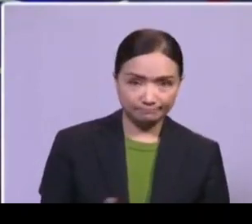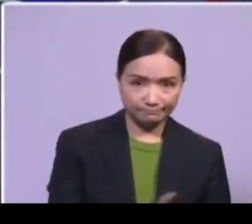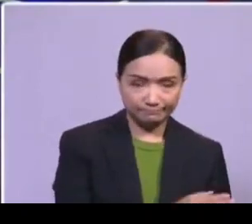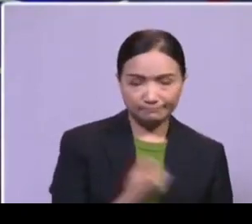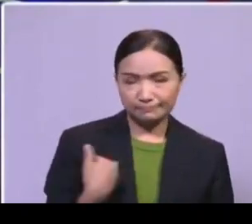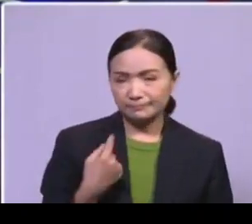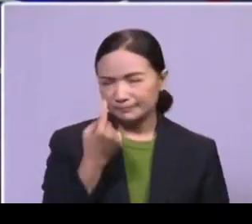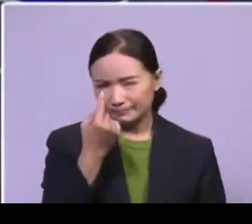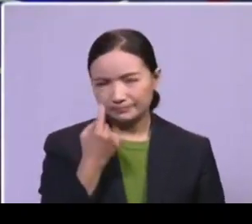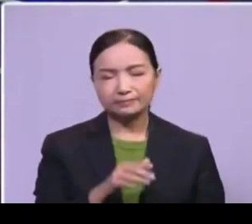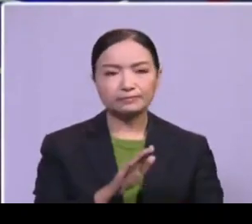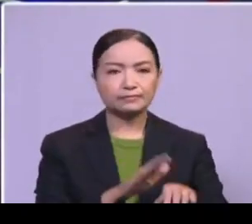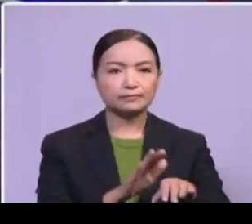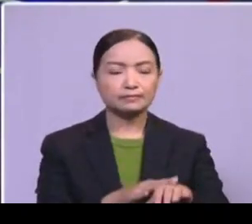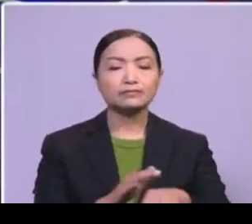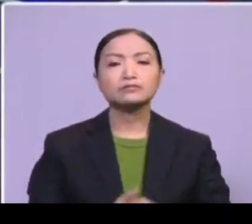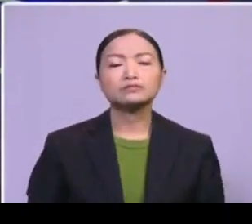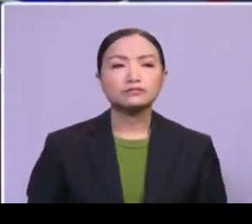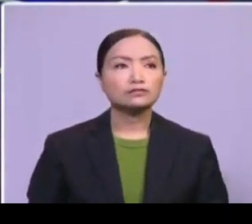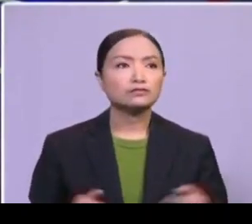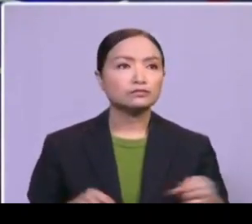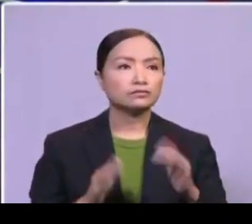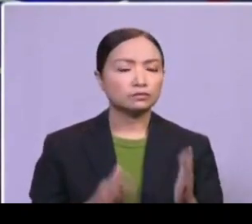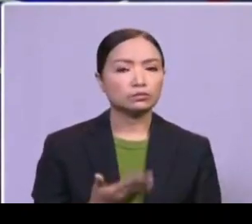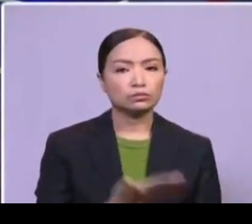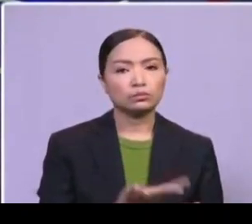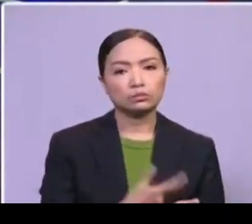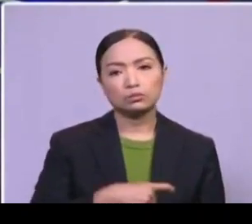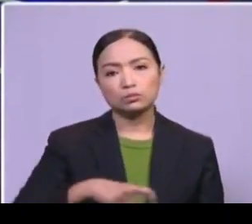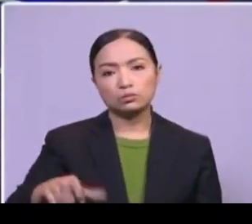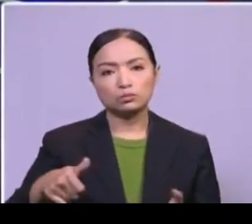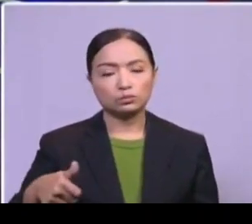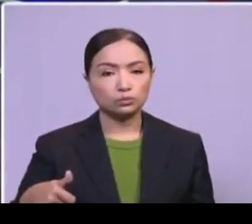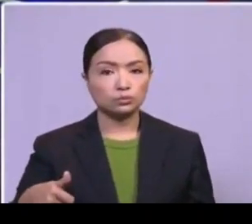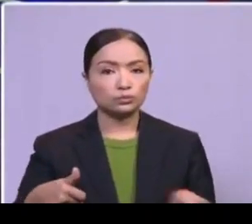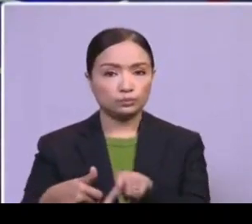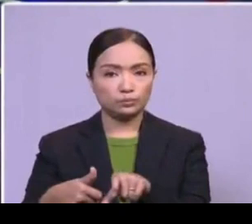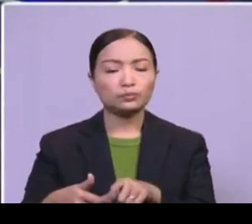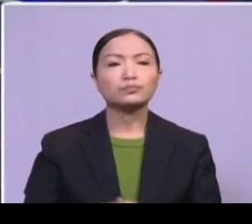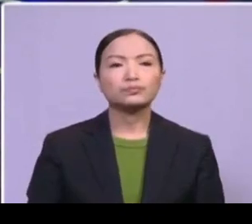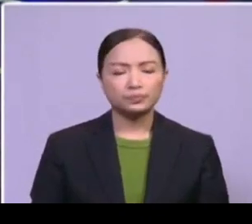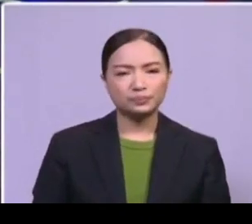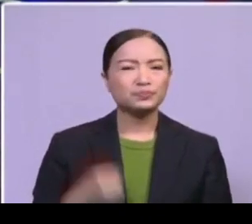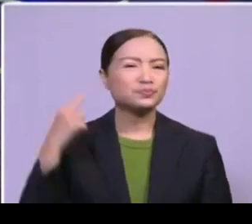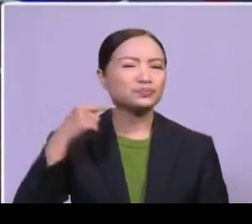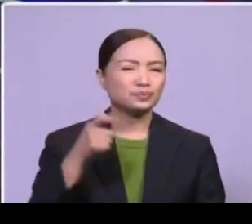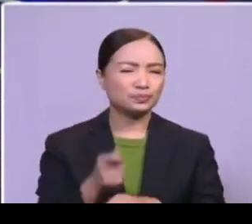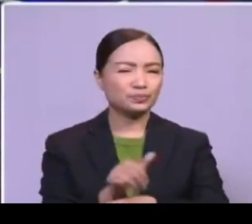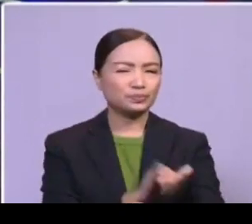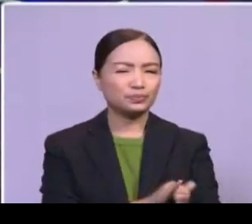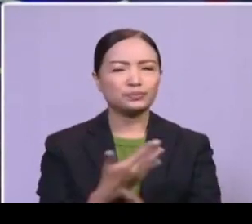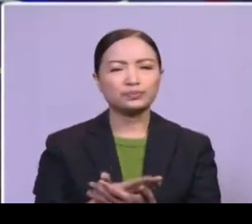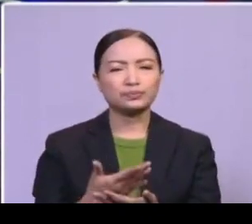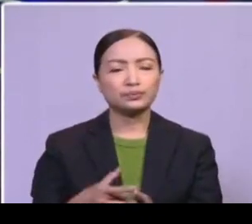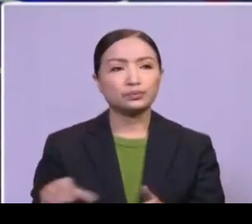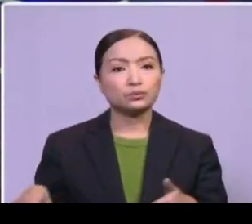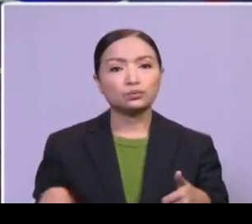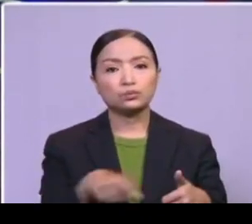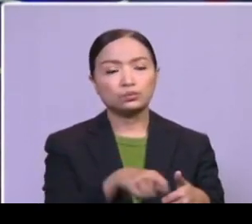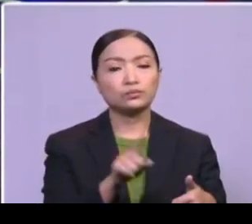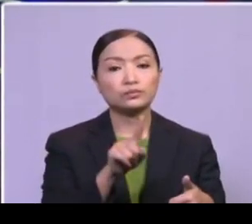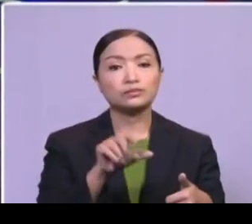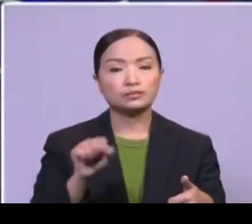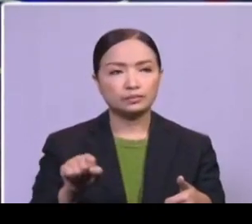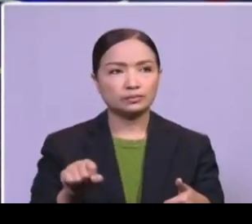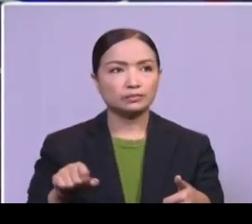ข่าวนึงก็ต้องเตือนเรียกว่าทั้งคนโอนเงินแล้วก็คนรับเงินนะฮะมีสาววิทยาท่านหนึ่งเนี่ยเขาโอนเงิน 100,000 บาทปร